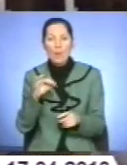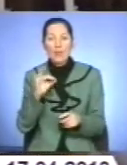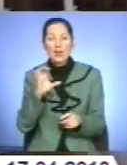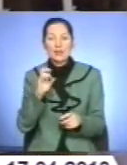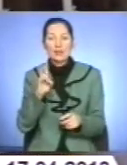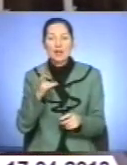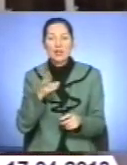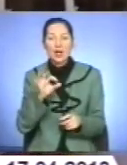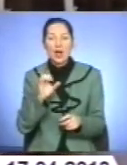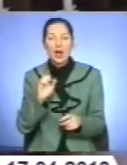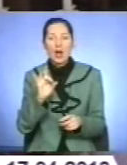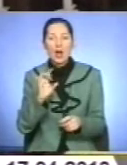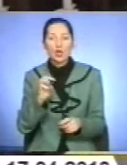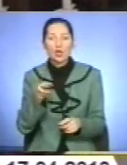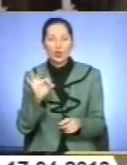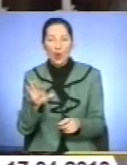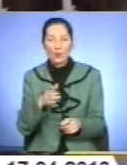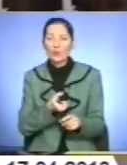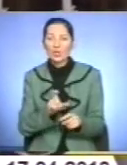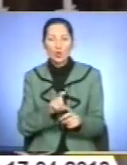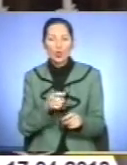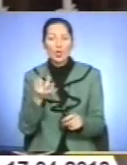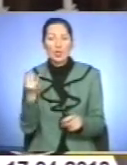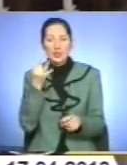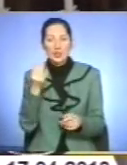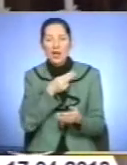дуже цікаво розписувати